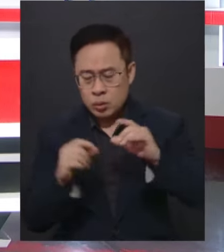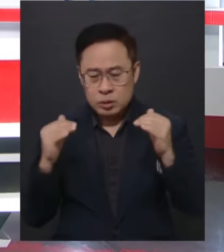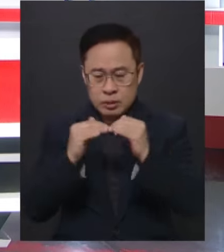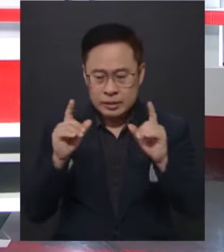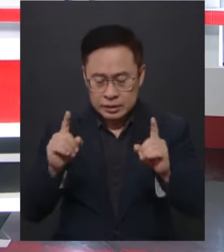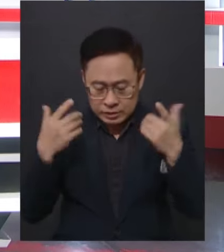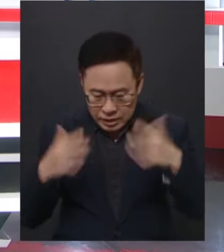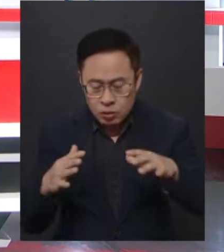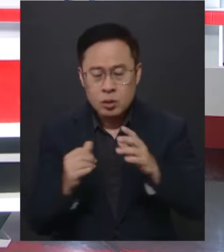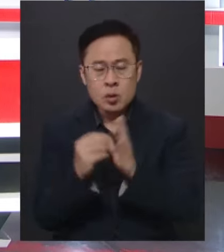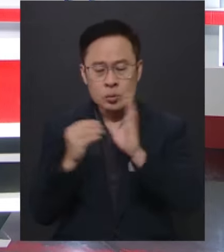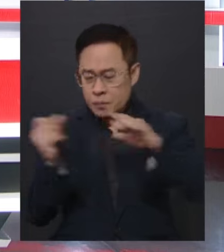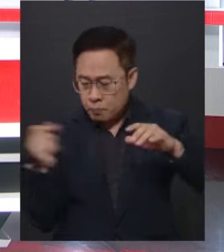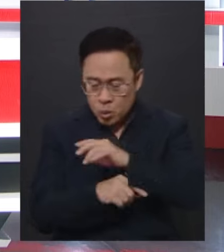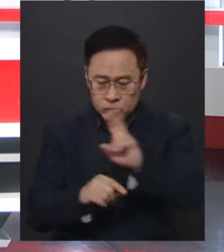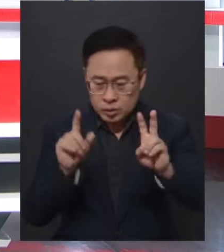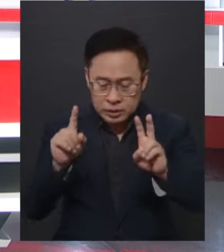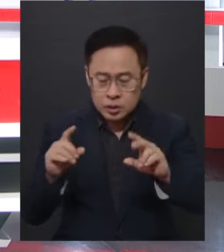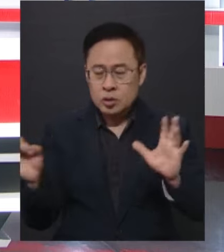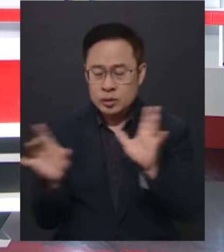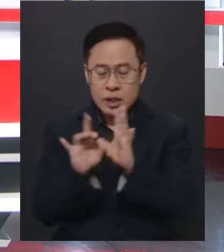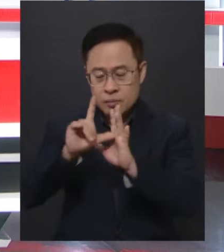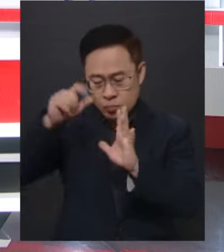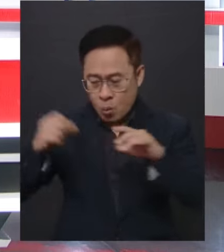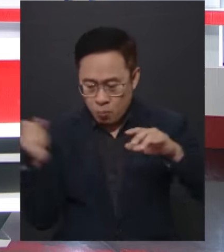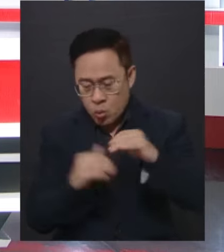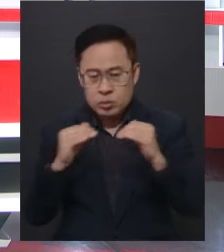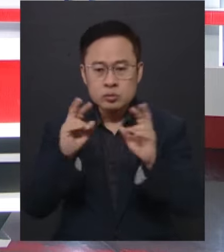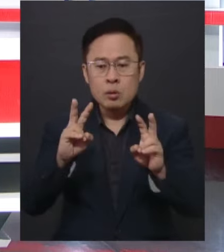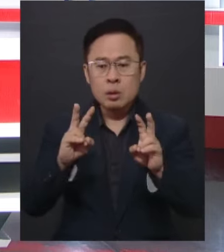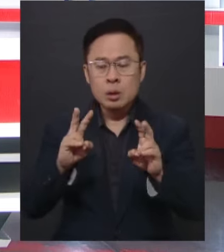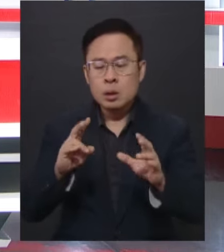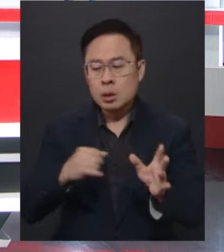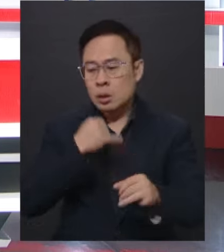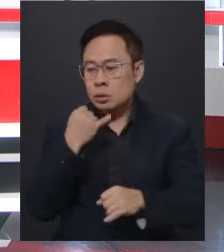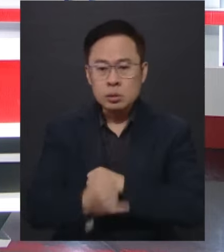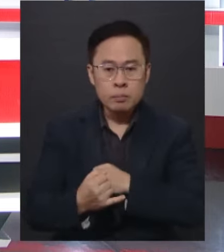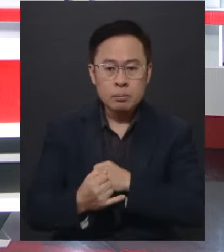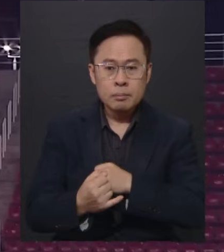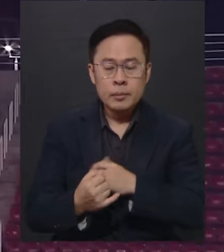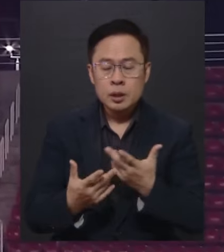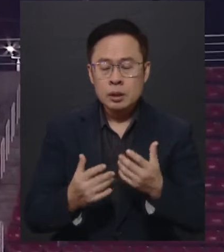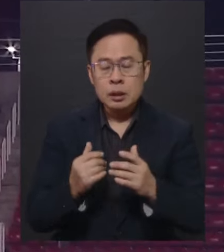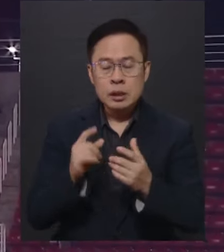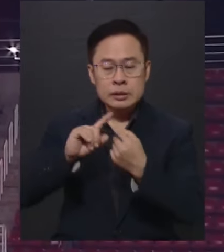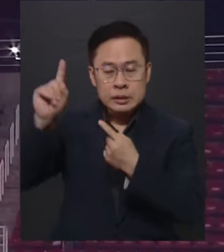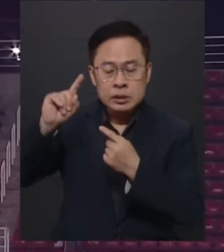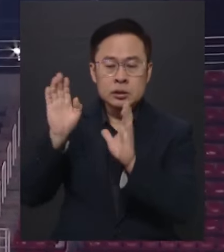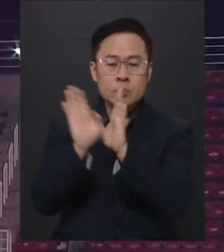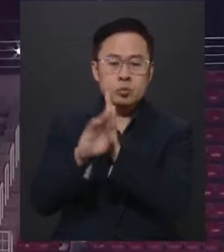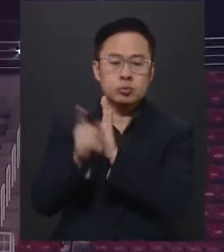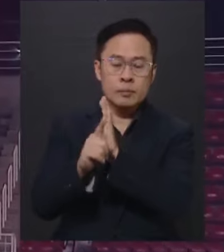ยการเสมอกันไป 2-2ทำให้แบงกอกยังไล่ตามบุรีรัมย์ที่ 3แต้มตอนนี้ครับไปดู